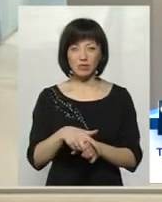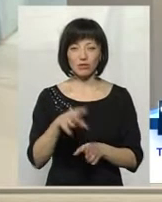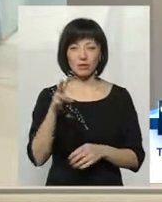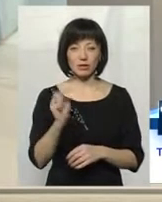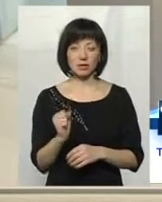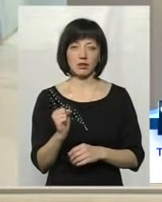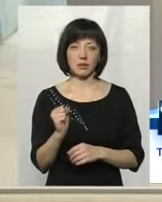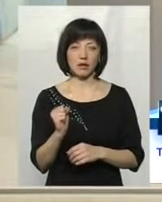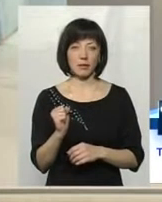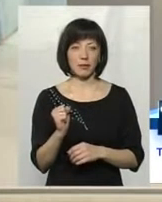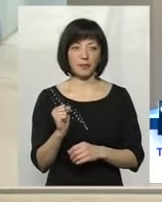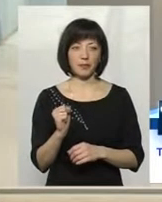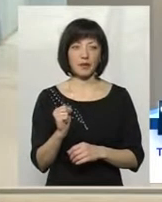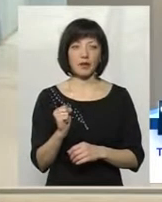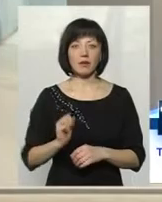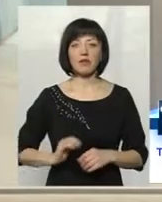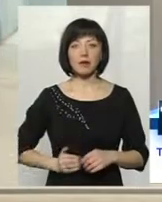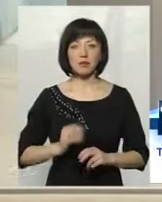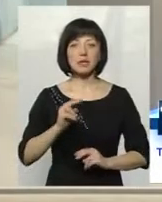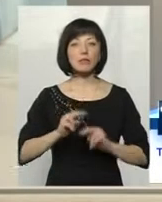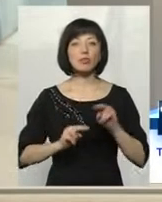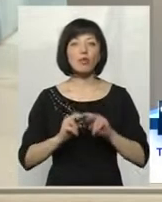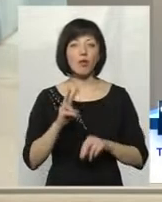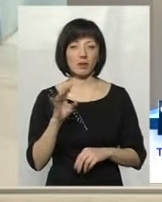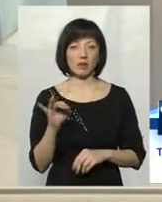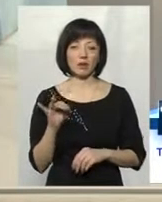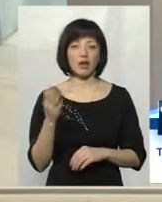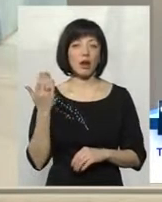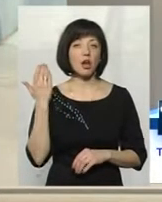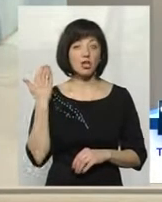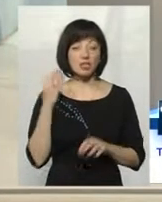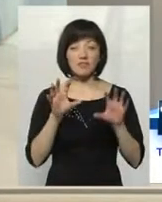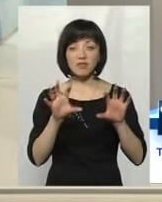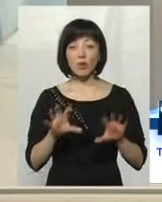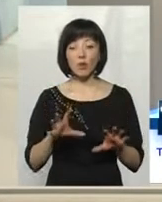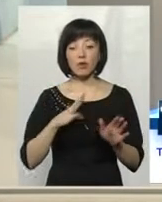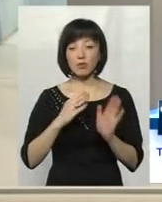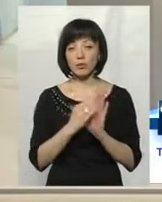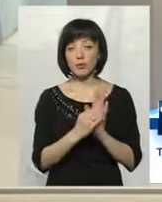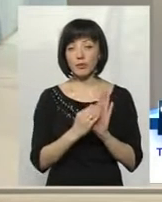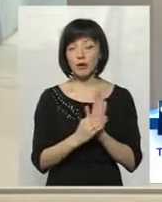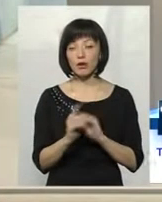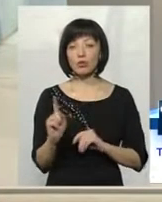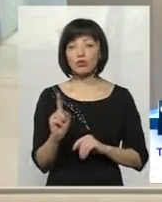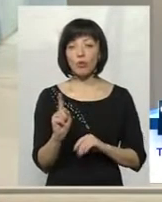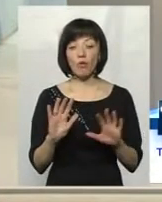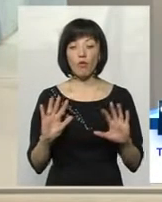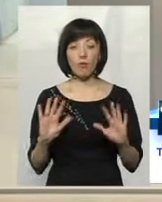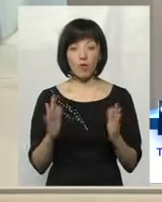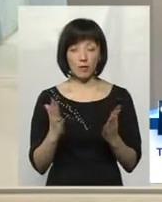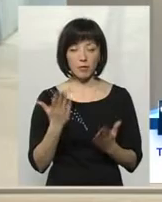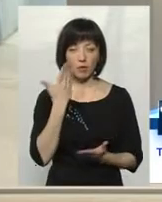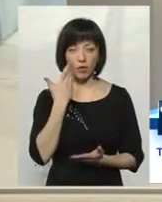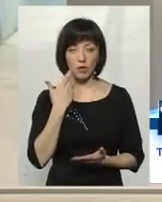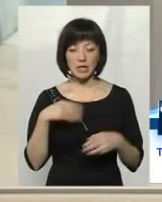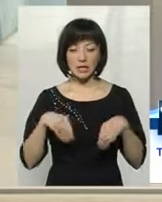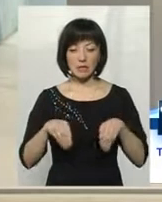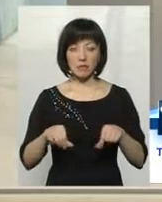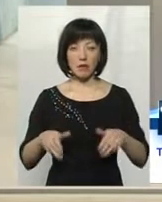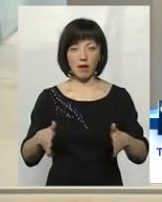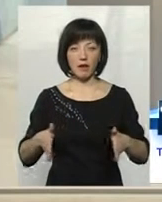на забудовників. Раніше в законі була норма, що у випадку, якщо земельна